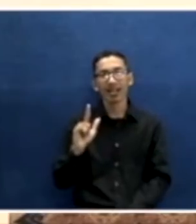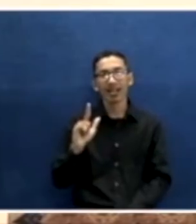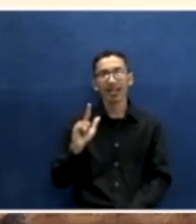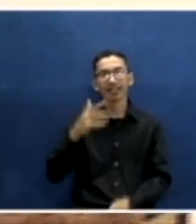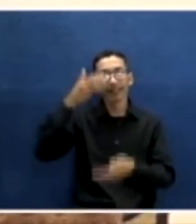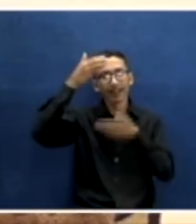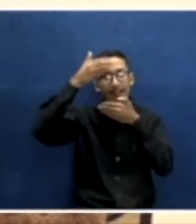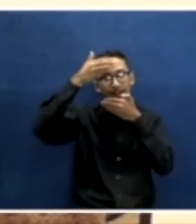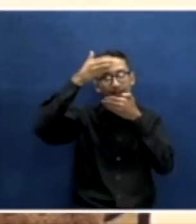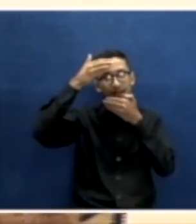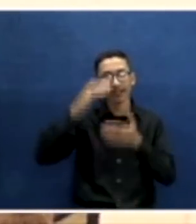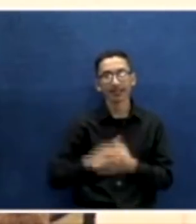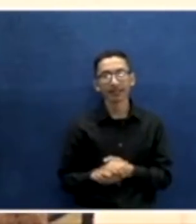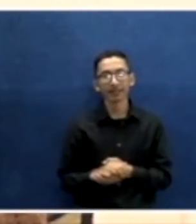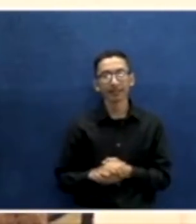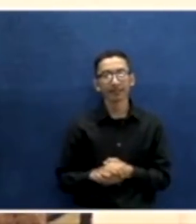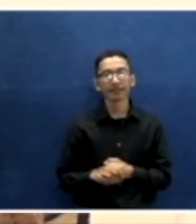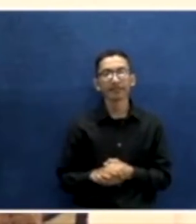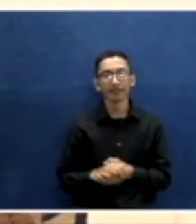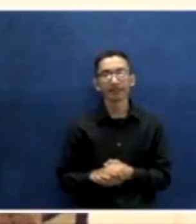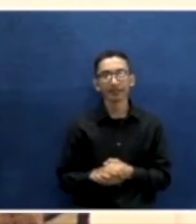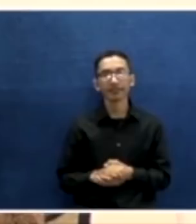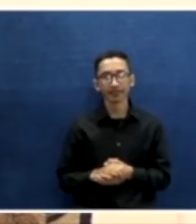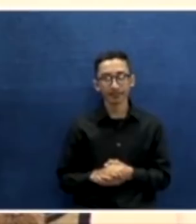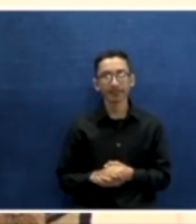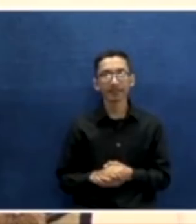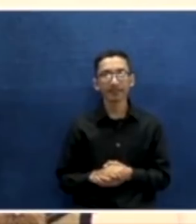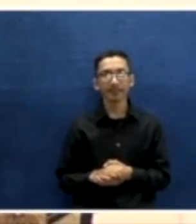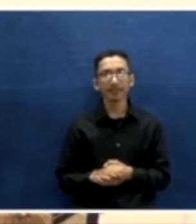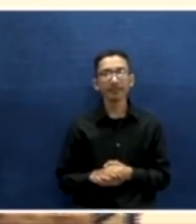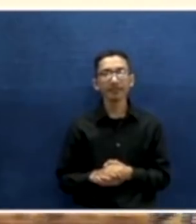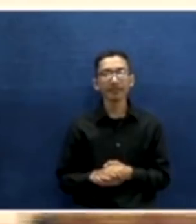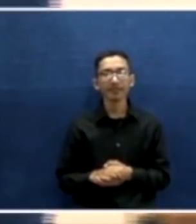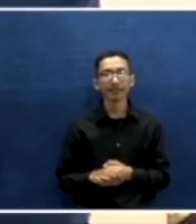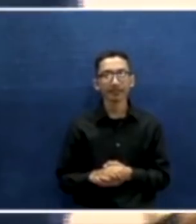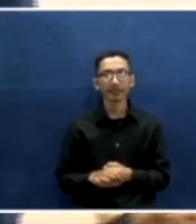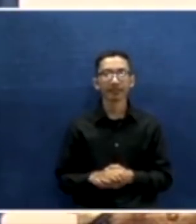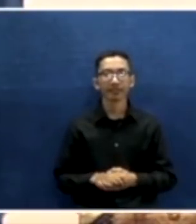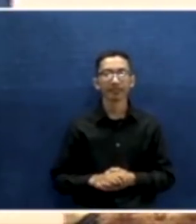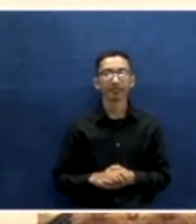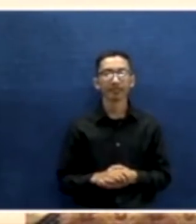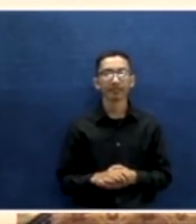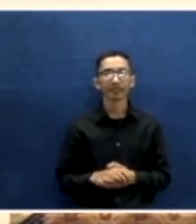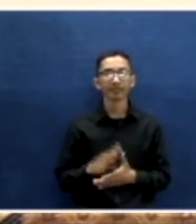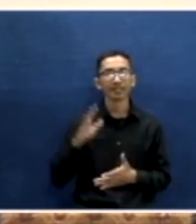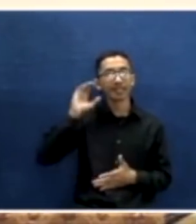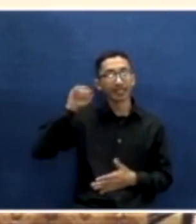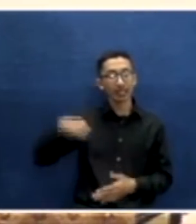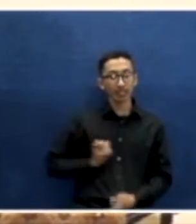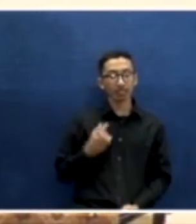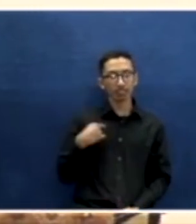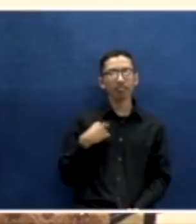menurut Imam Syafi'i so Nah kalau menurut Imam Abu Hanifah dan menurut Imam Malik istri saya pakai cadar